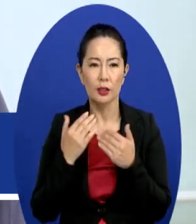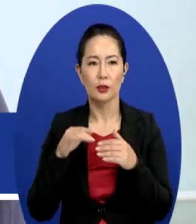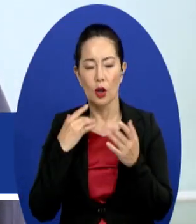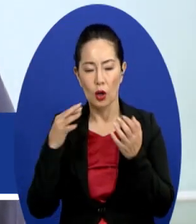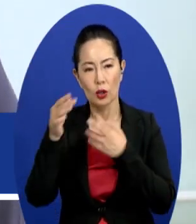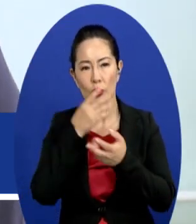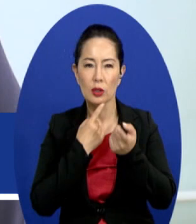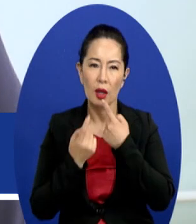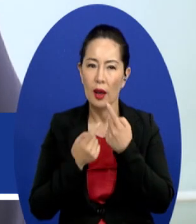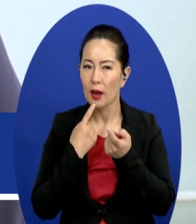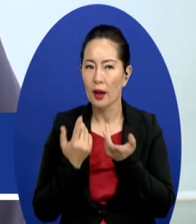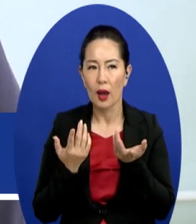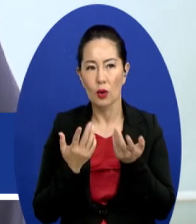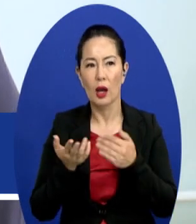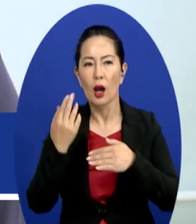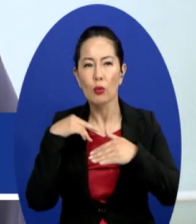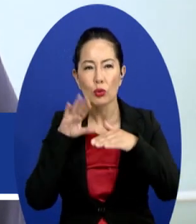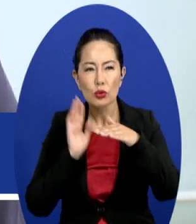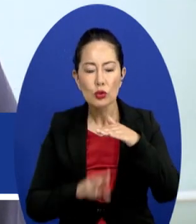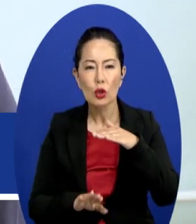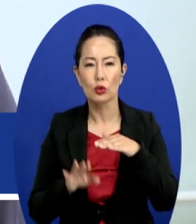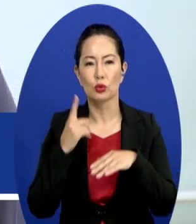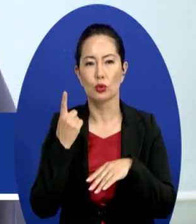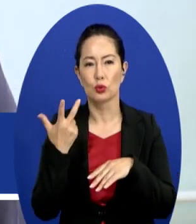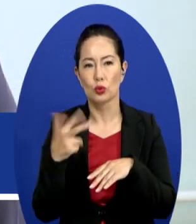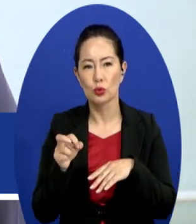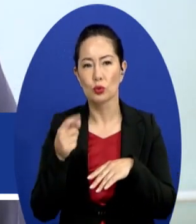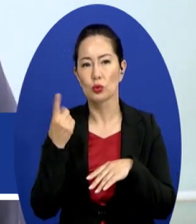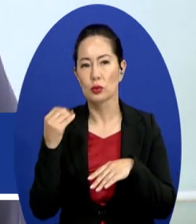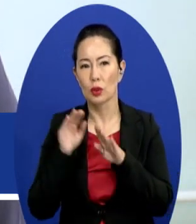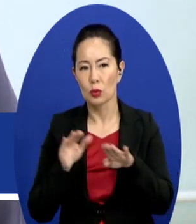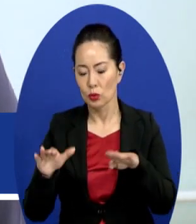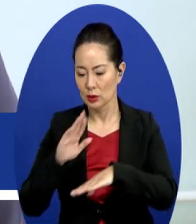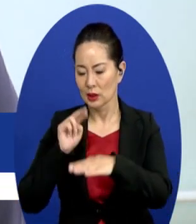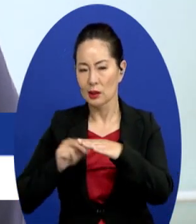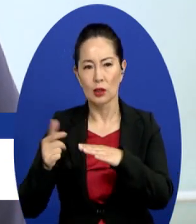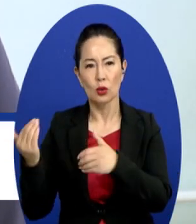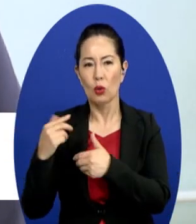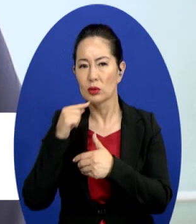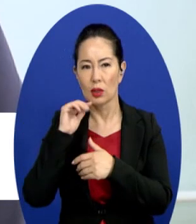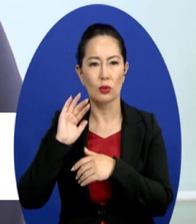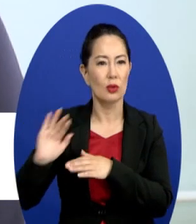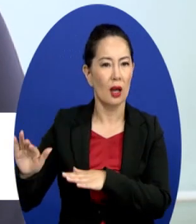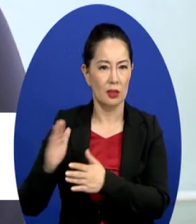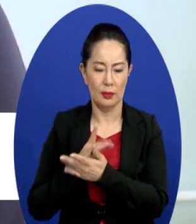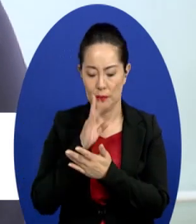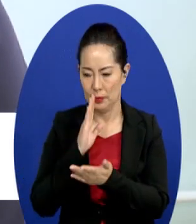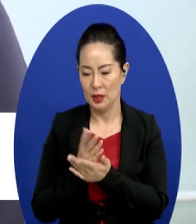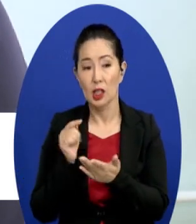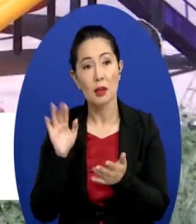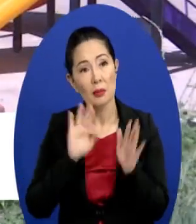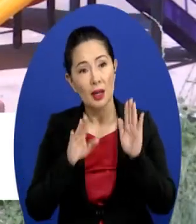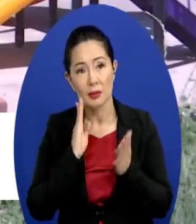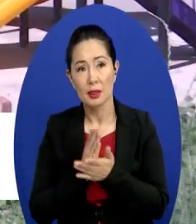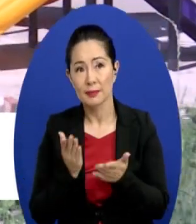соорондоо ярьж байгаа одоо доотлол 130 150 хүртэл одоо яг цэцэрлэгийн гадаа үлдэх гээд байгаа. Яг л нэг ийм байдалтай л байна өнөөдрийн